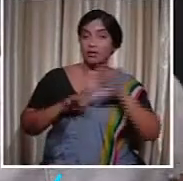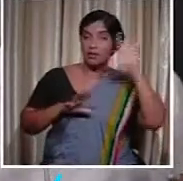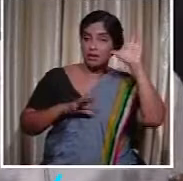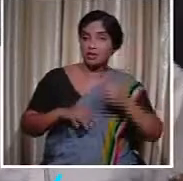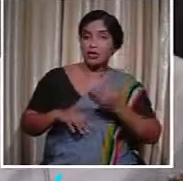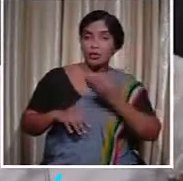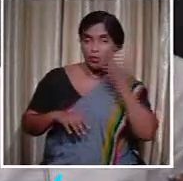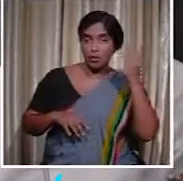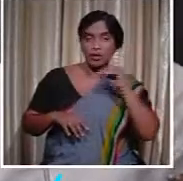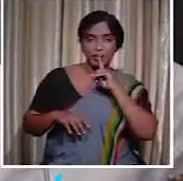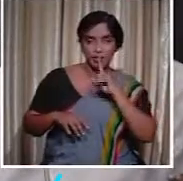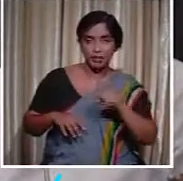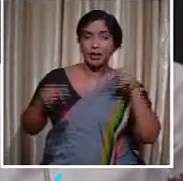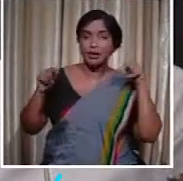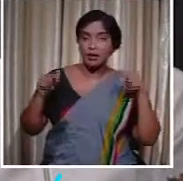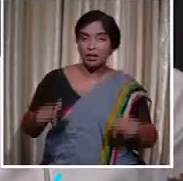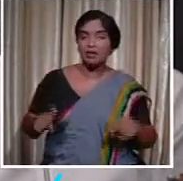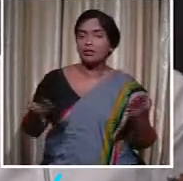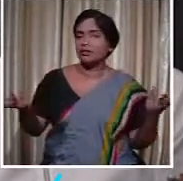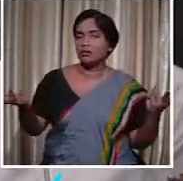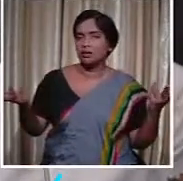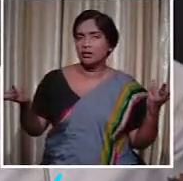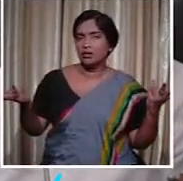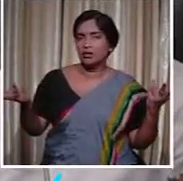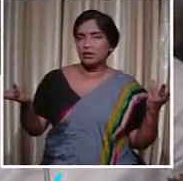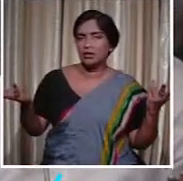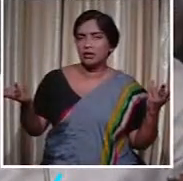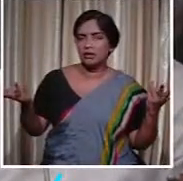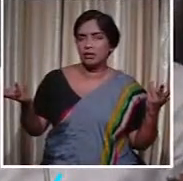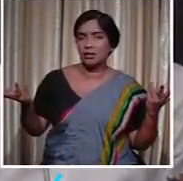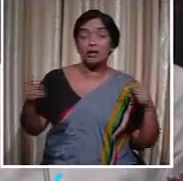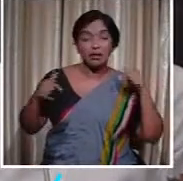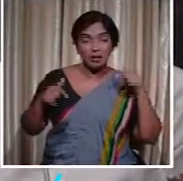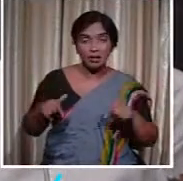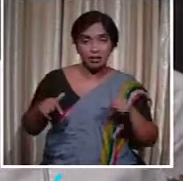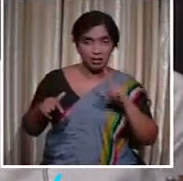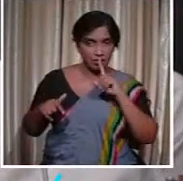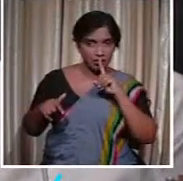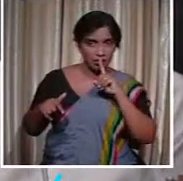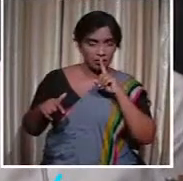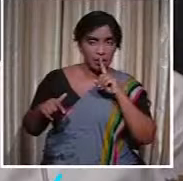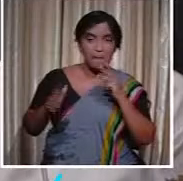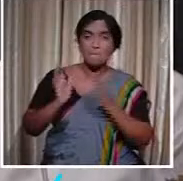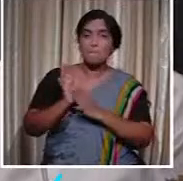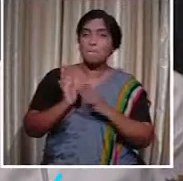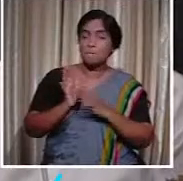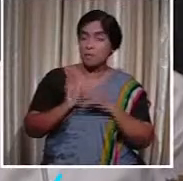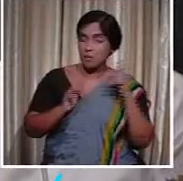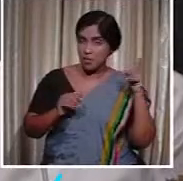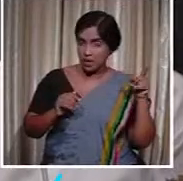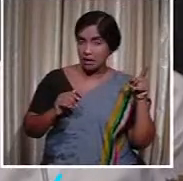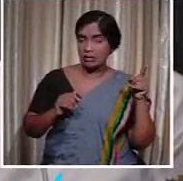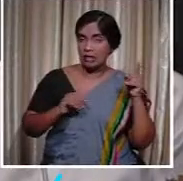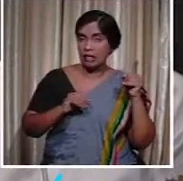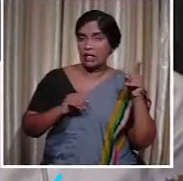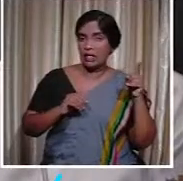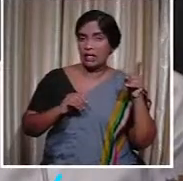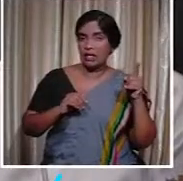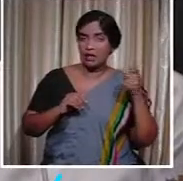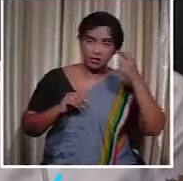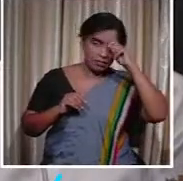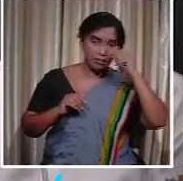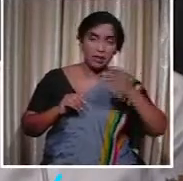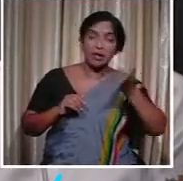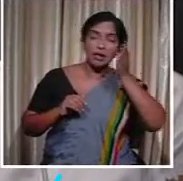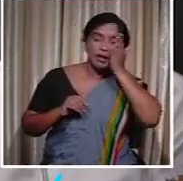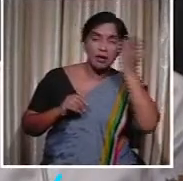පුළුවන් කියලා කිව්වේ දැන් මොනකටද ඊළඟට කියනවා මහින්දානන්ද අලුත්ගමගේ මෑතුමා නිදා